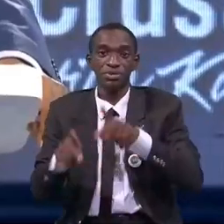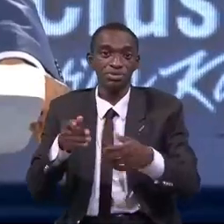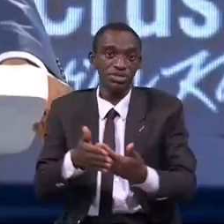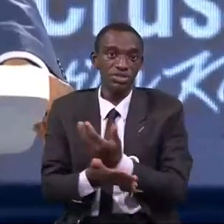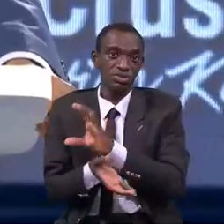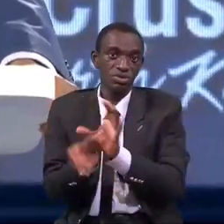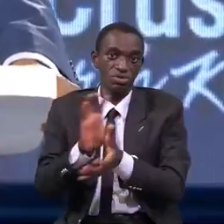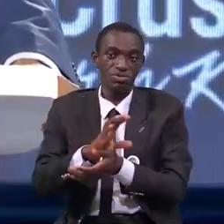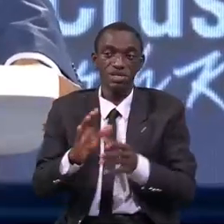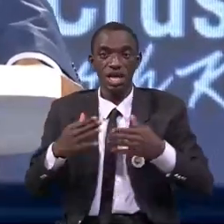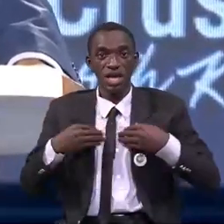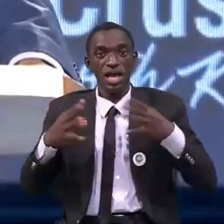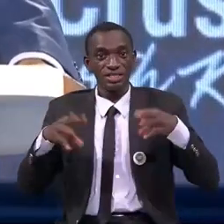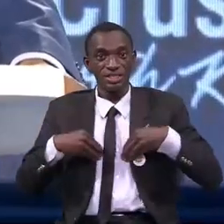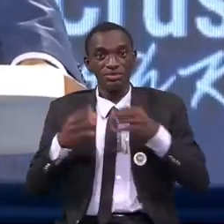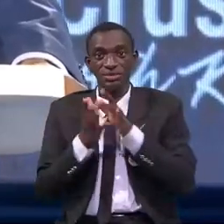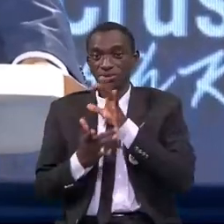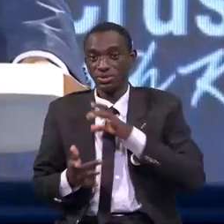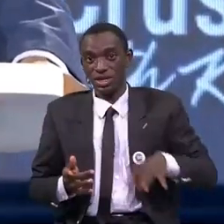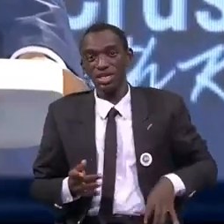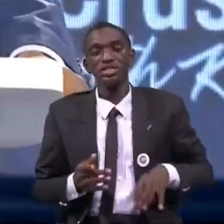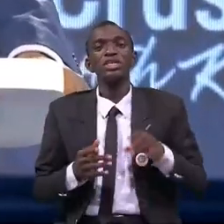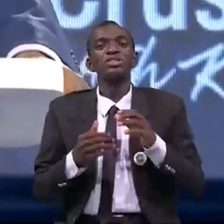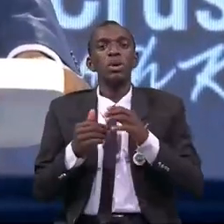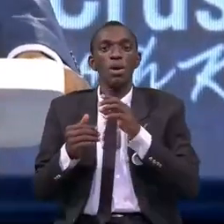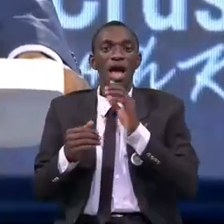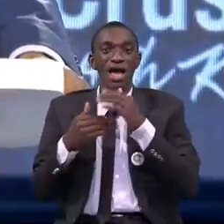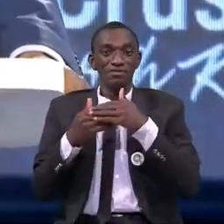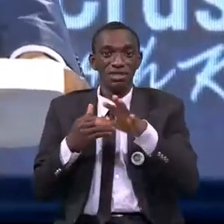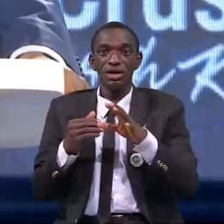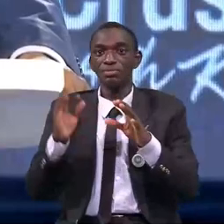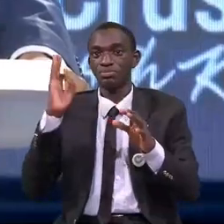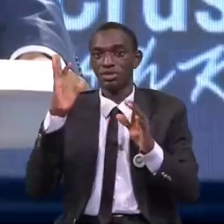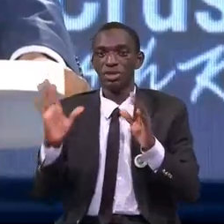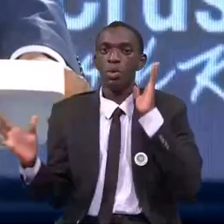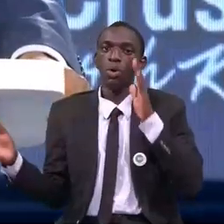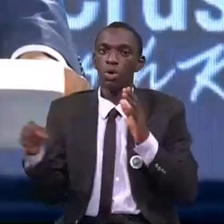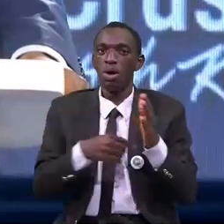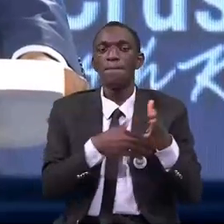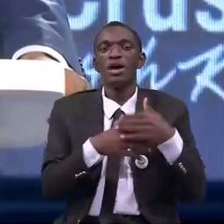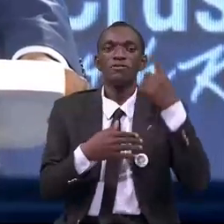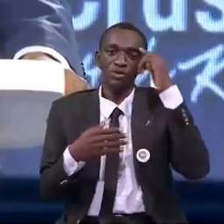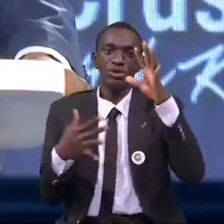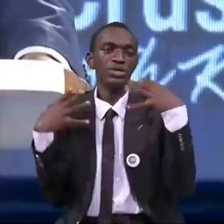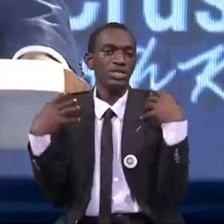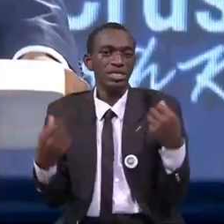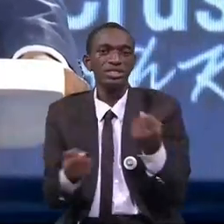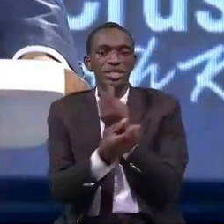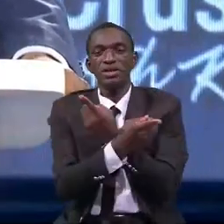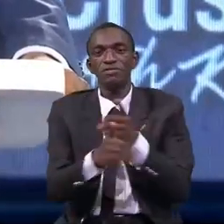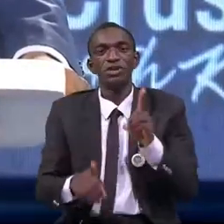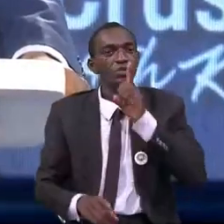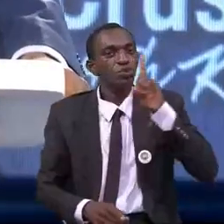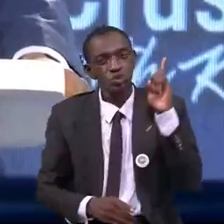entier l'heure est mainant conseil je reviendrai parce que votre guérison